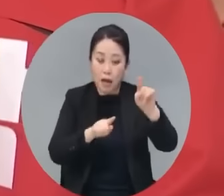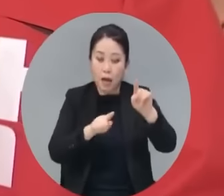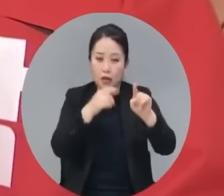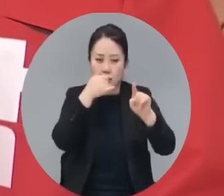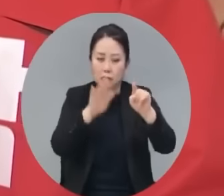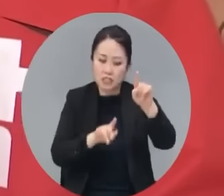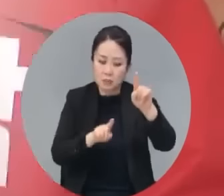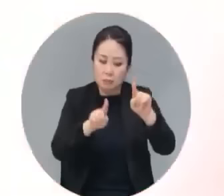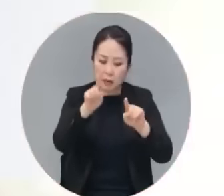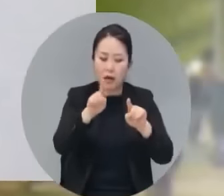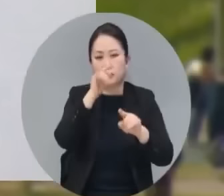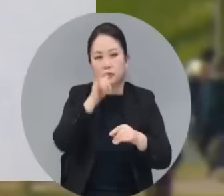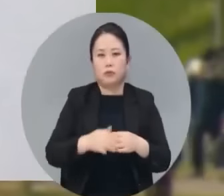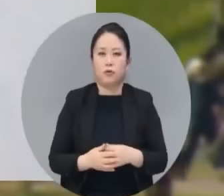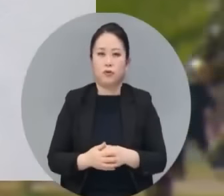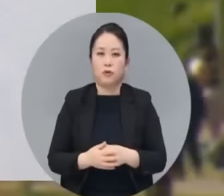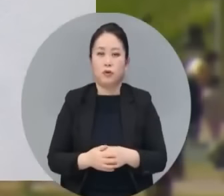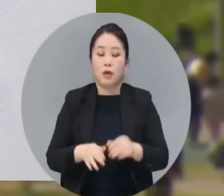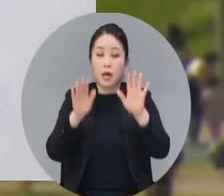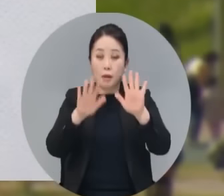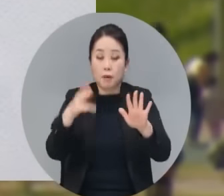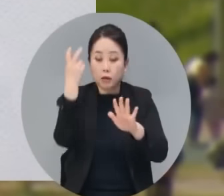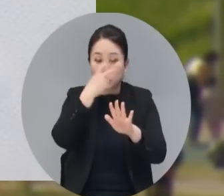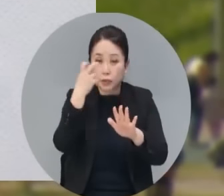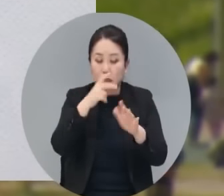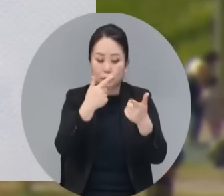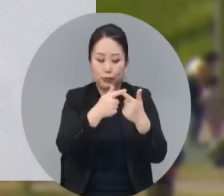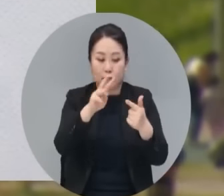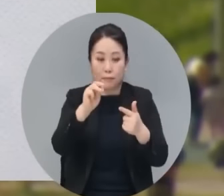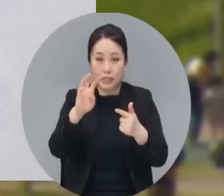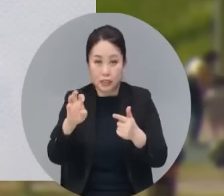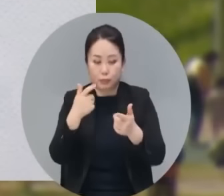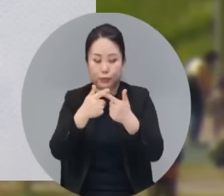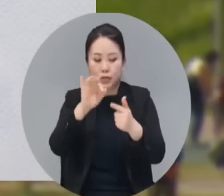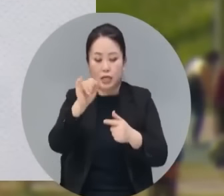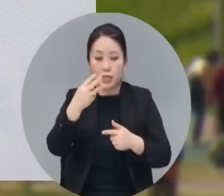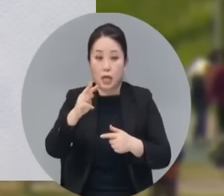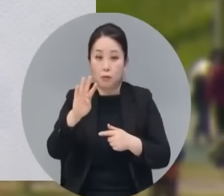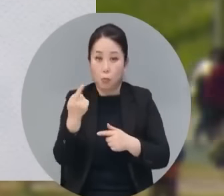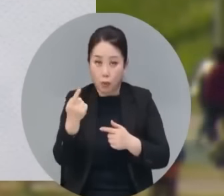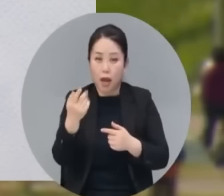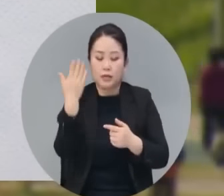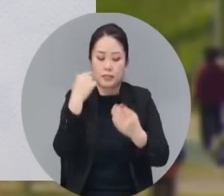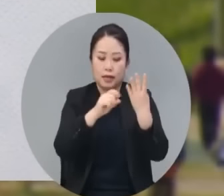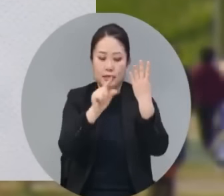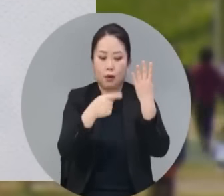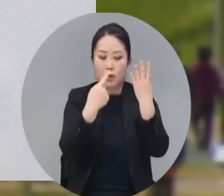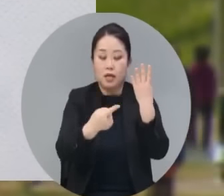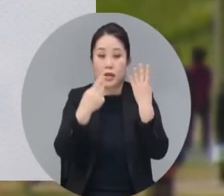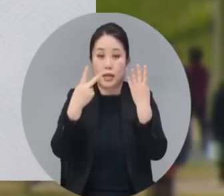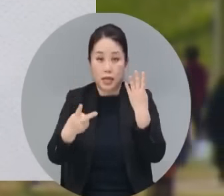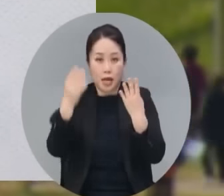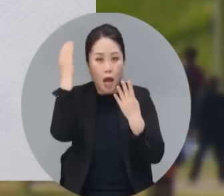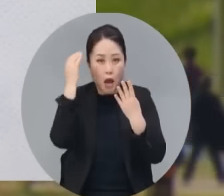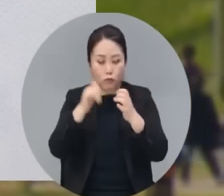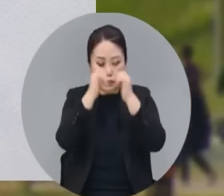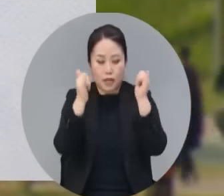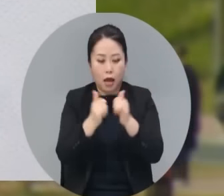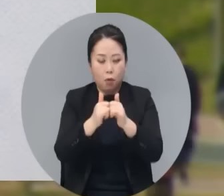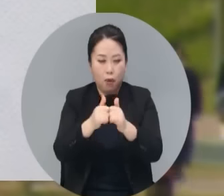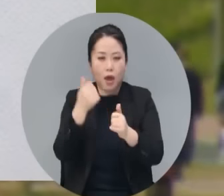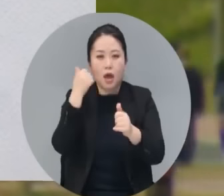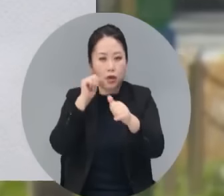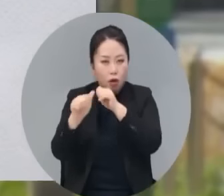상황이 반전된 겁니다 이번 여론 주사는 부산 NBC 부산일보가 지난 1일과 2일 한국 사회여론